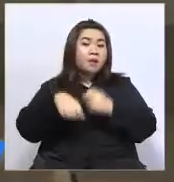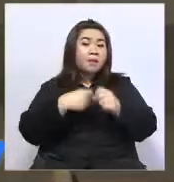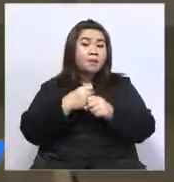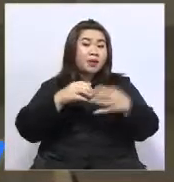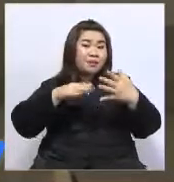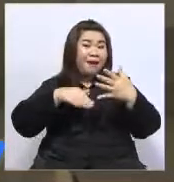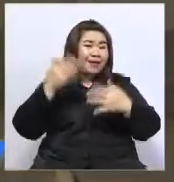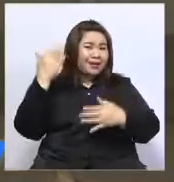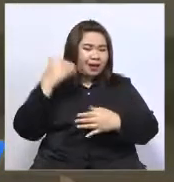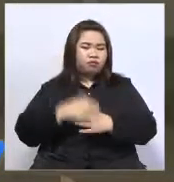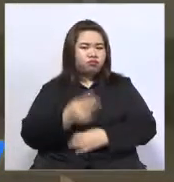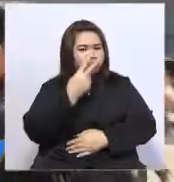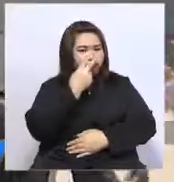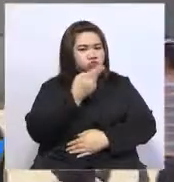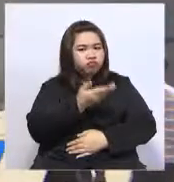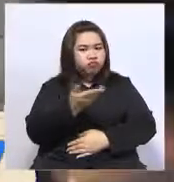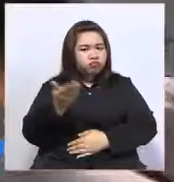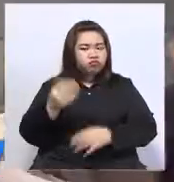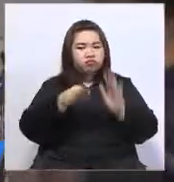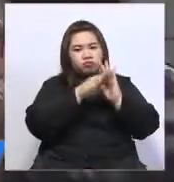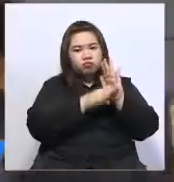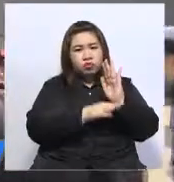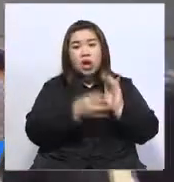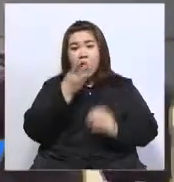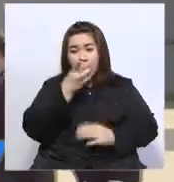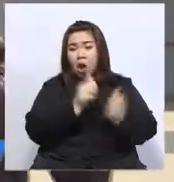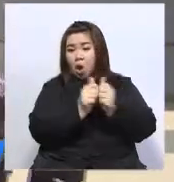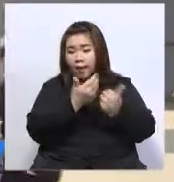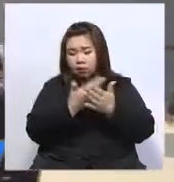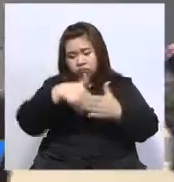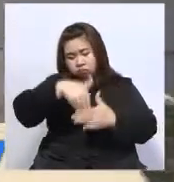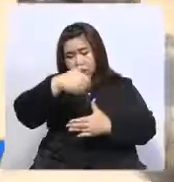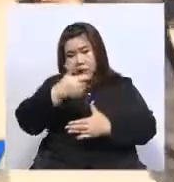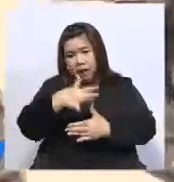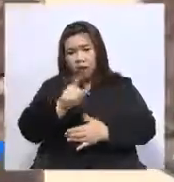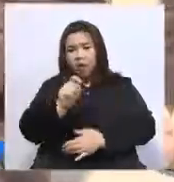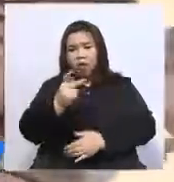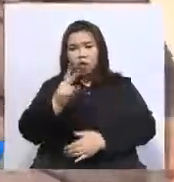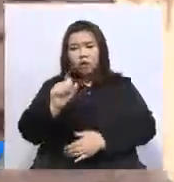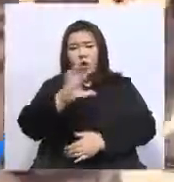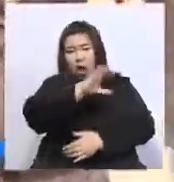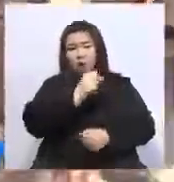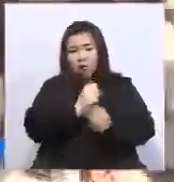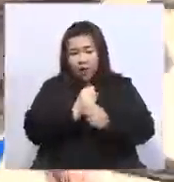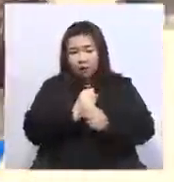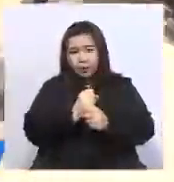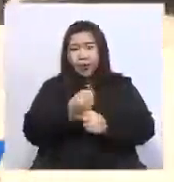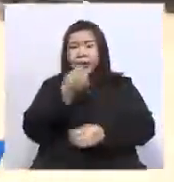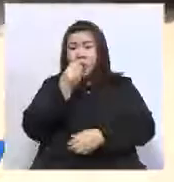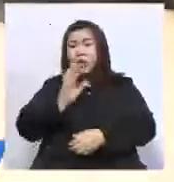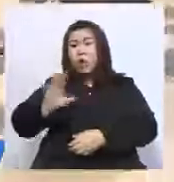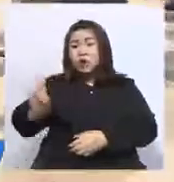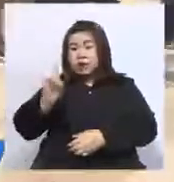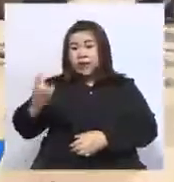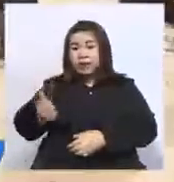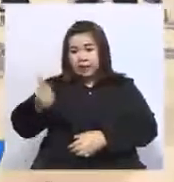านมานะครับโดยดูกระบวนการตรวจสอบการนำข้าวที่ประมูลมาจากอกส.นำไปใช้ผลิตเป็นอาหารสัตว์แต่ว่าในรายของ VCF